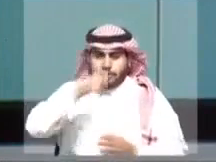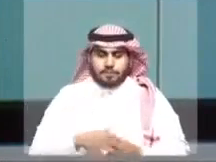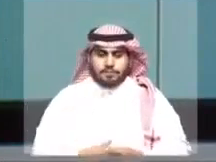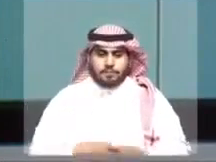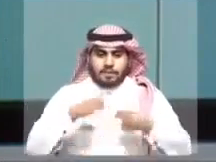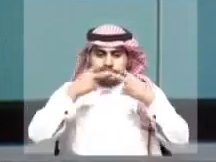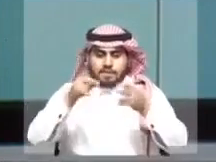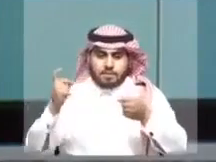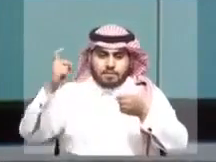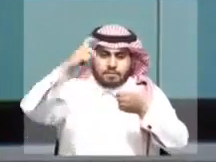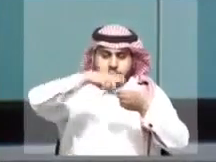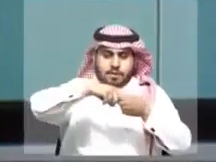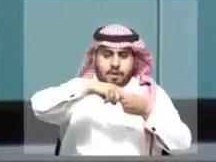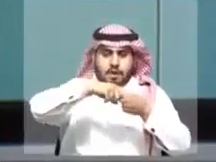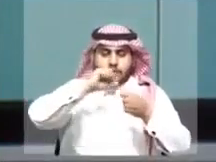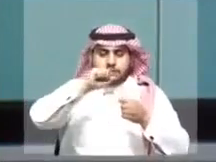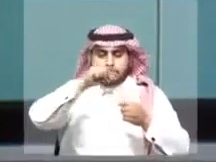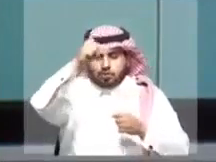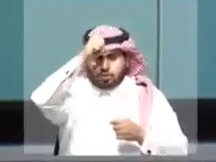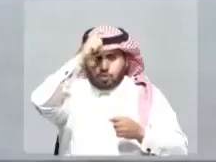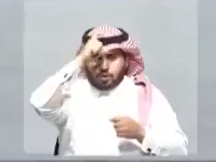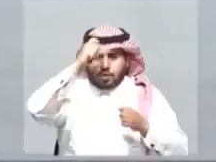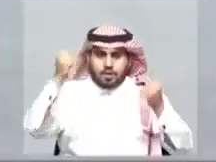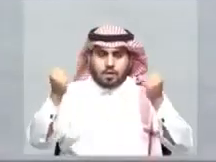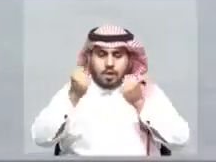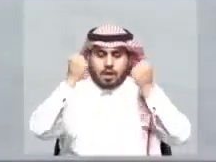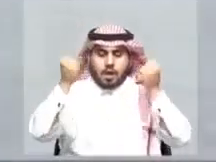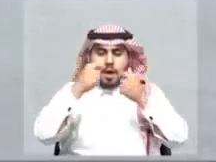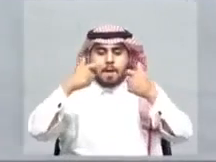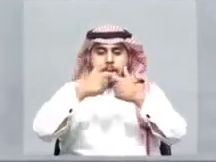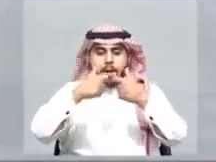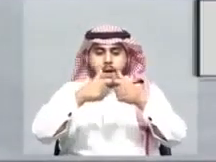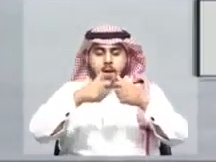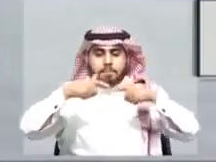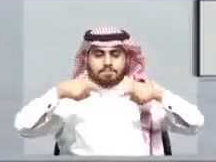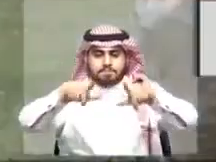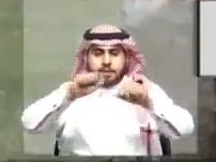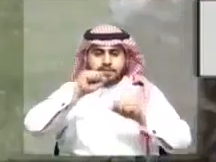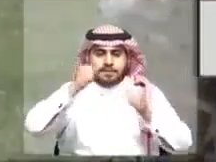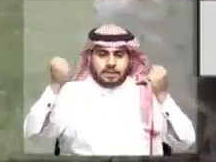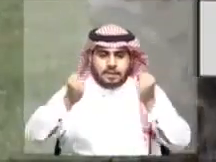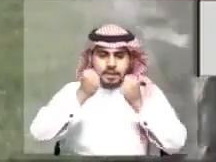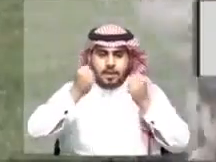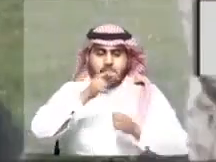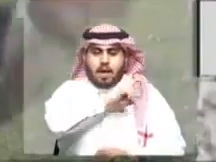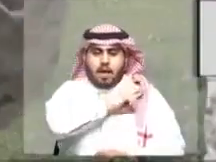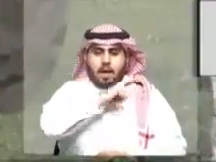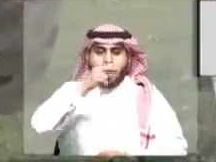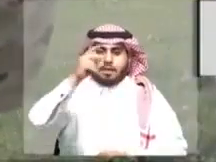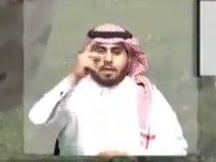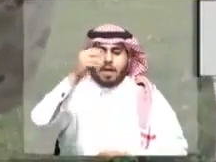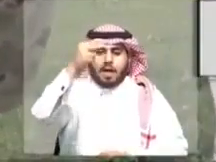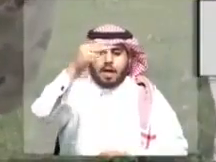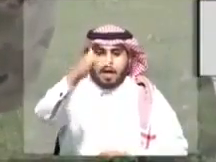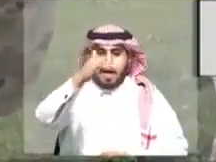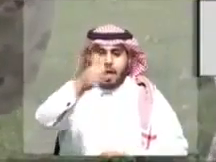حيث وصلت إلى قاعدة إزمير التركية وحدات خاصة من القوات البرية الملكية السعودية، كان في استقبالها العميد البحري الطيار ركن